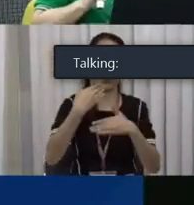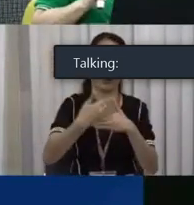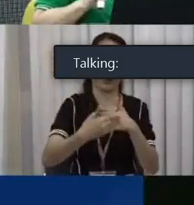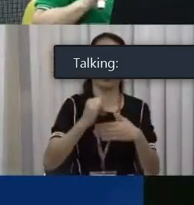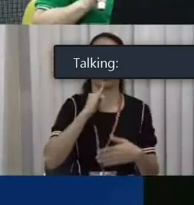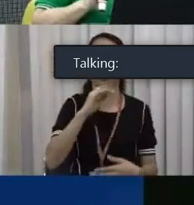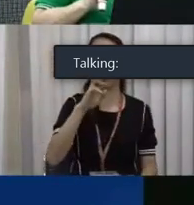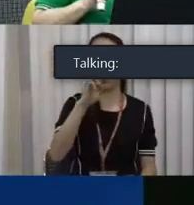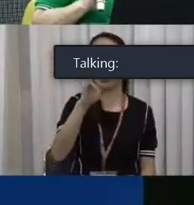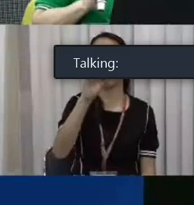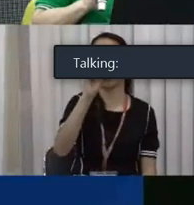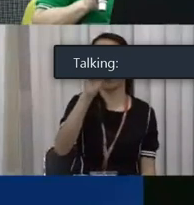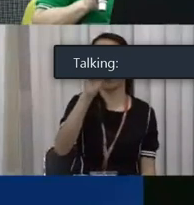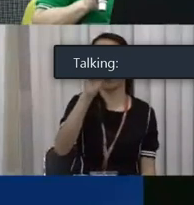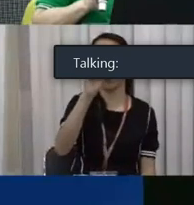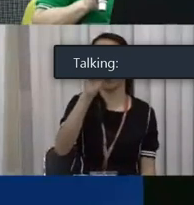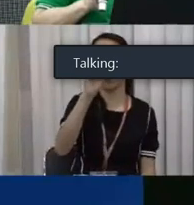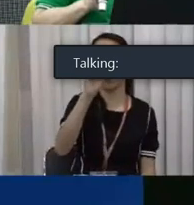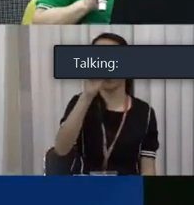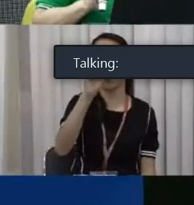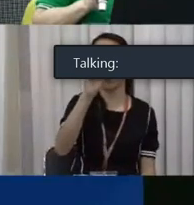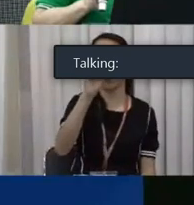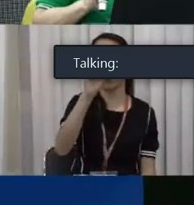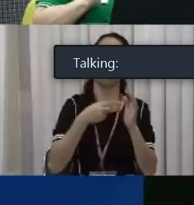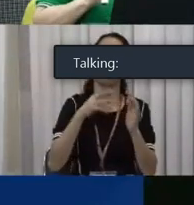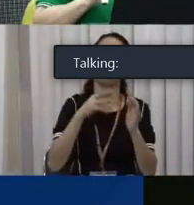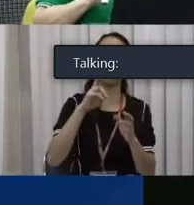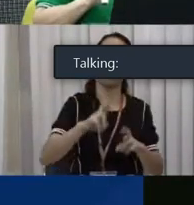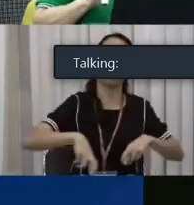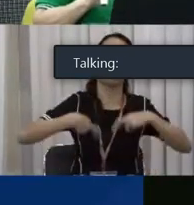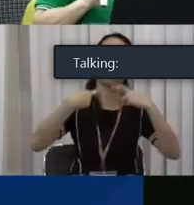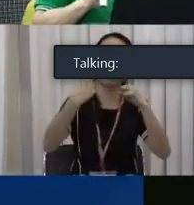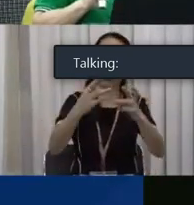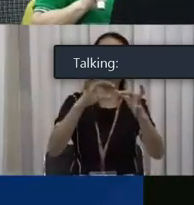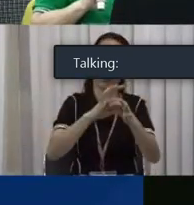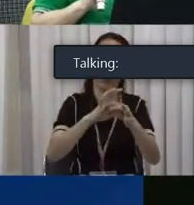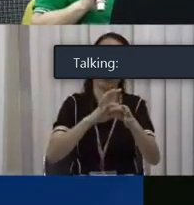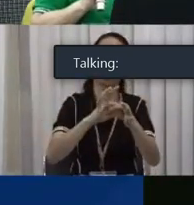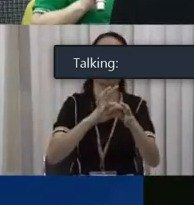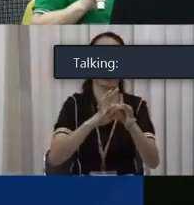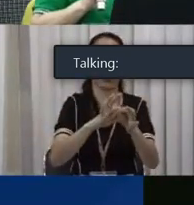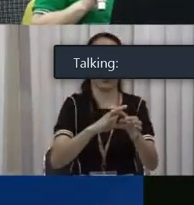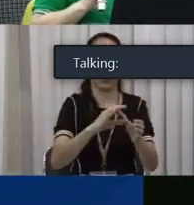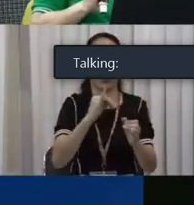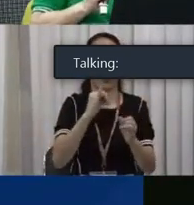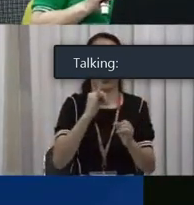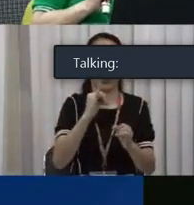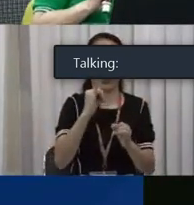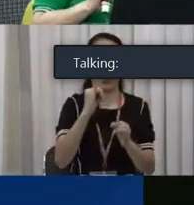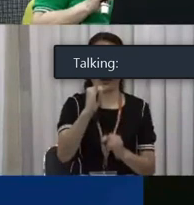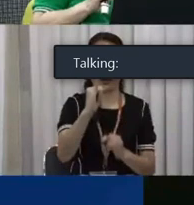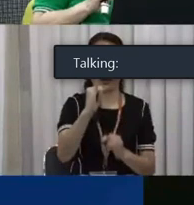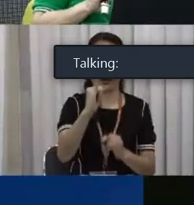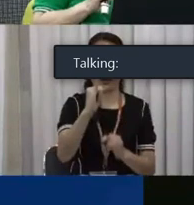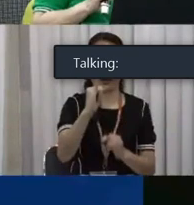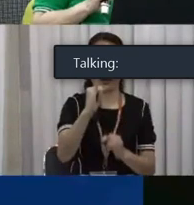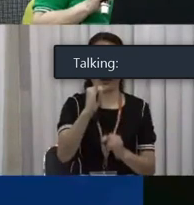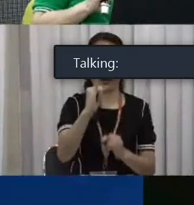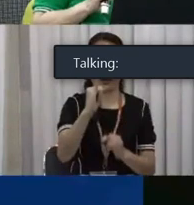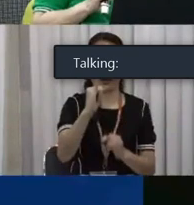reasonable ROI, return of investment. Dili na pwede nga kanang magnegosyo ka nya wa kay